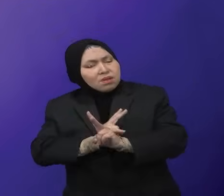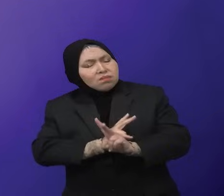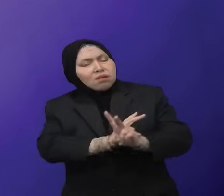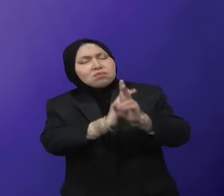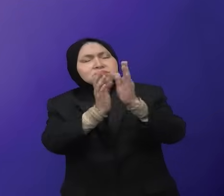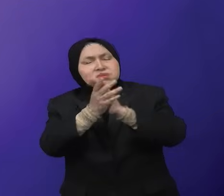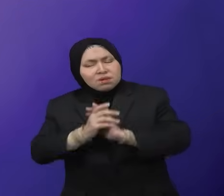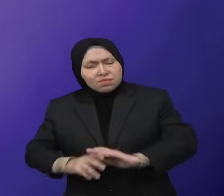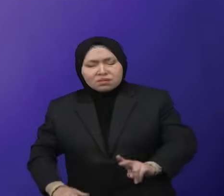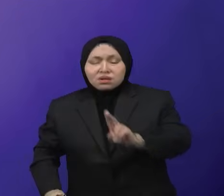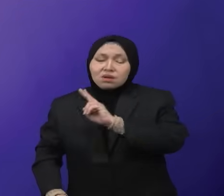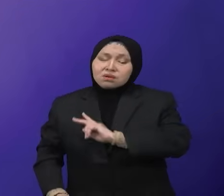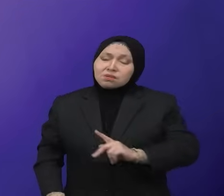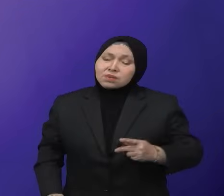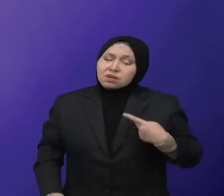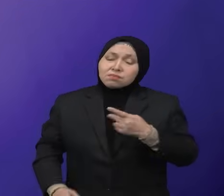واجعل